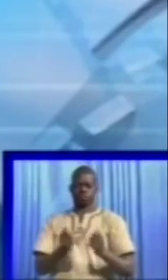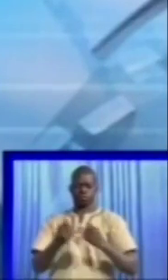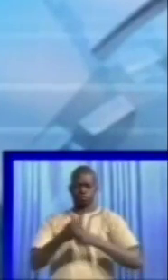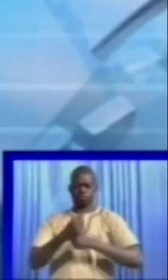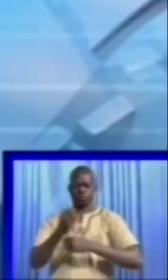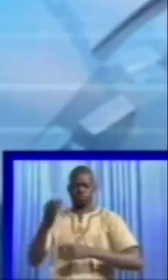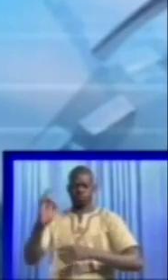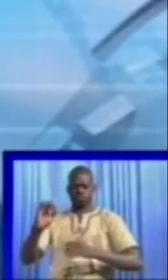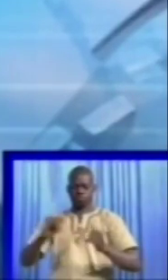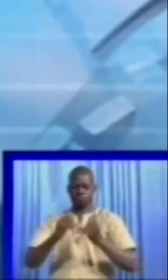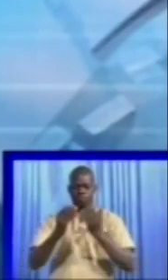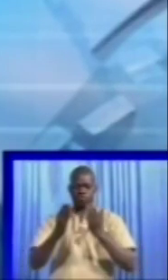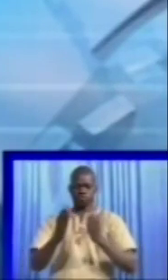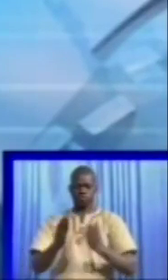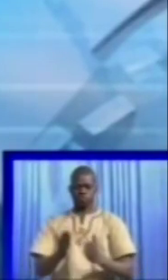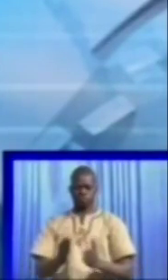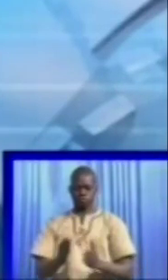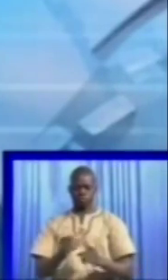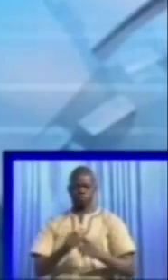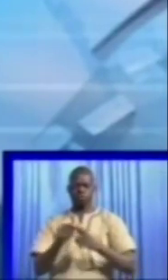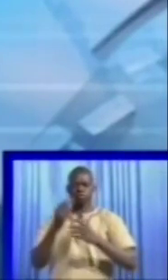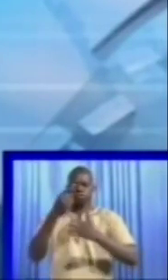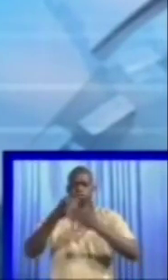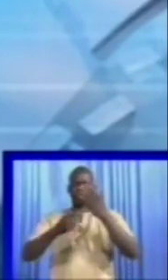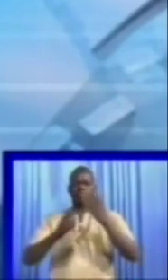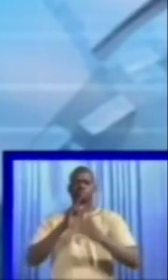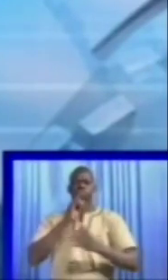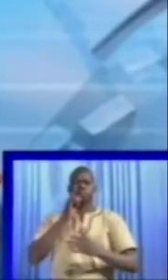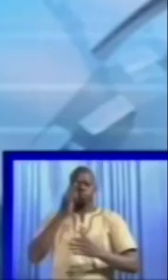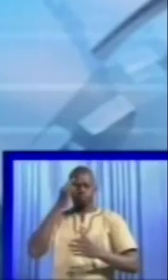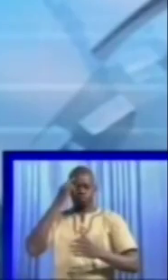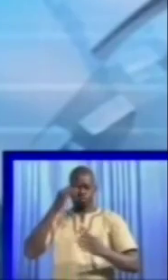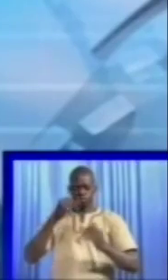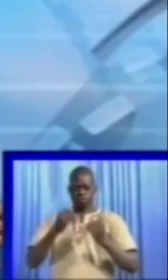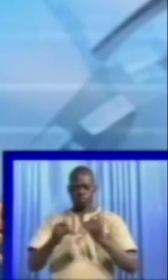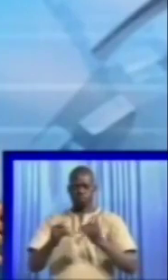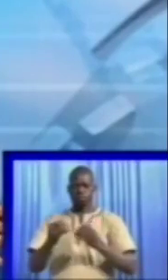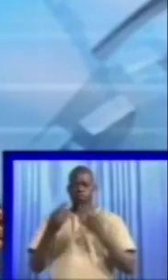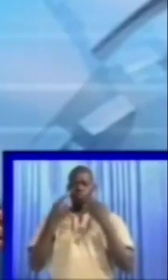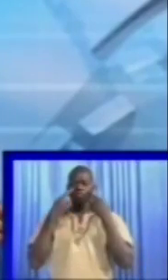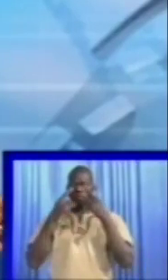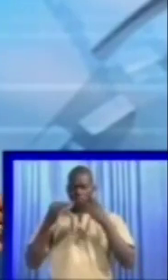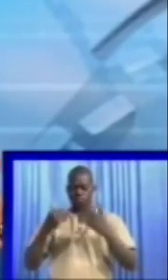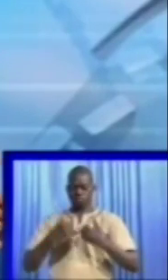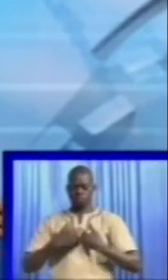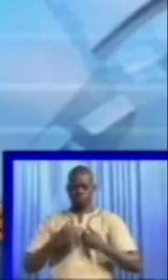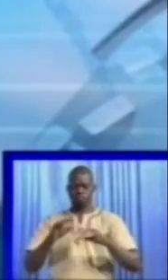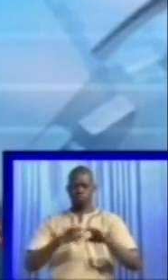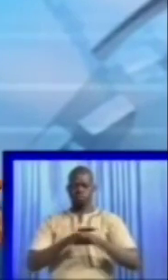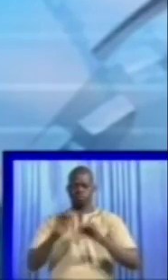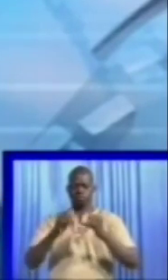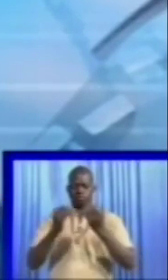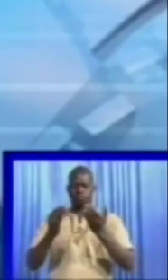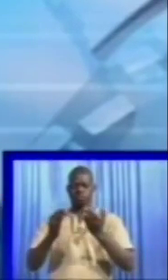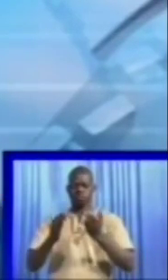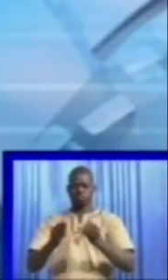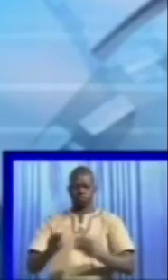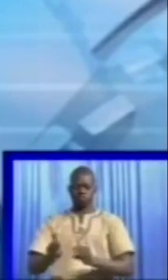France Presse, AFP. Alors, quel est, pour terminer un peu, le regard que vous portez sur la presse africaine de manière